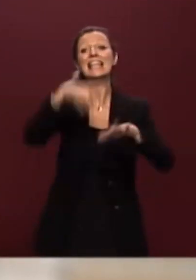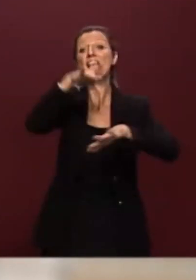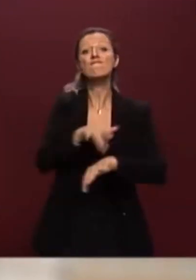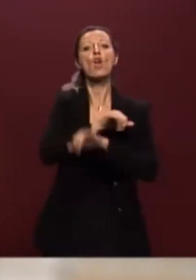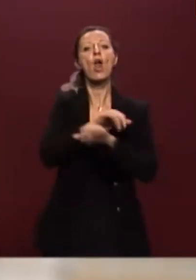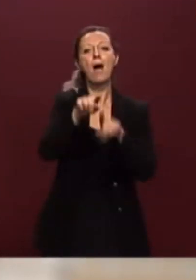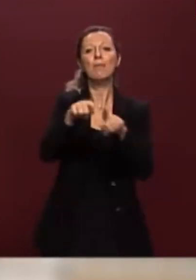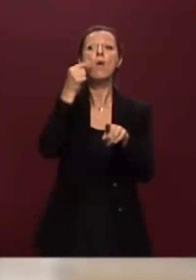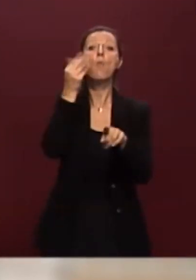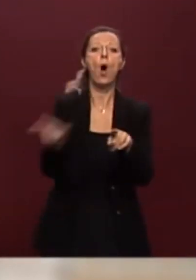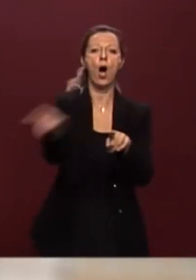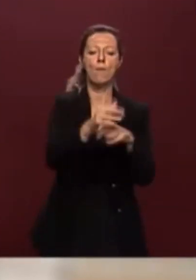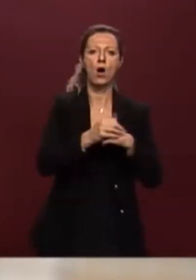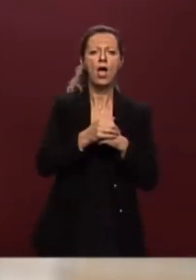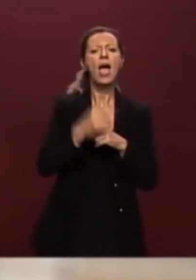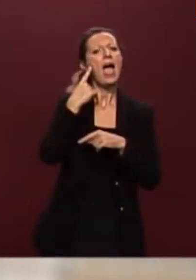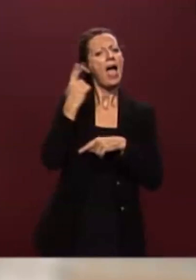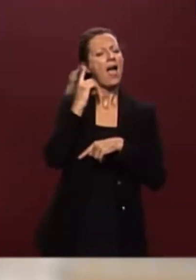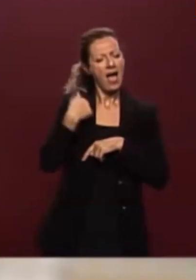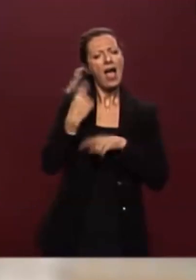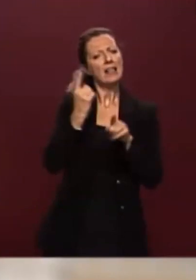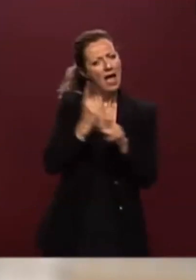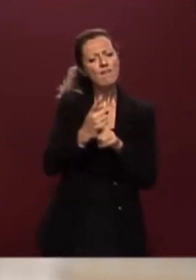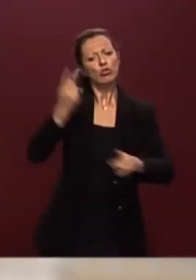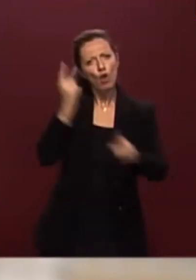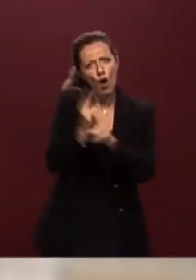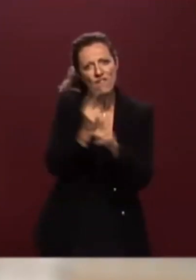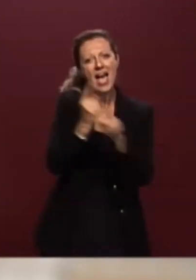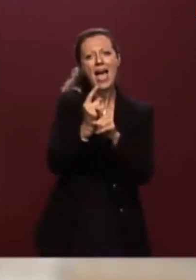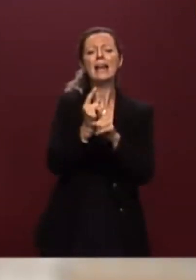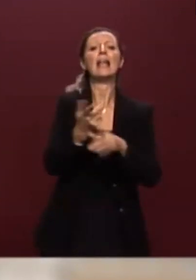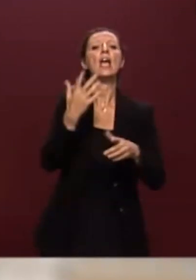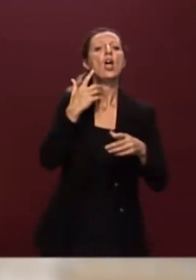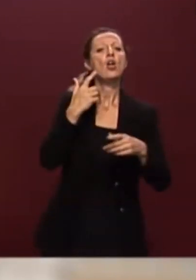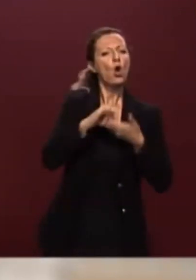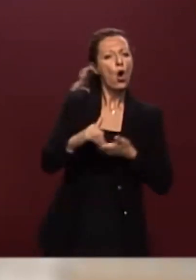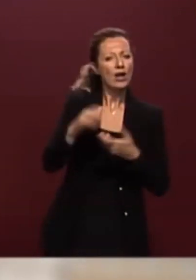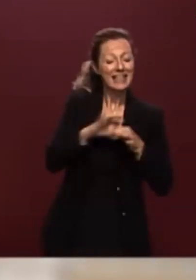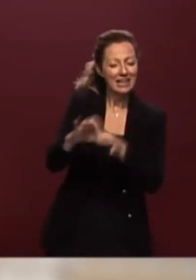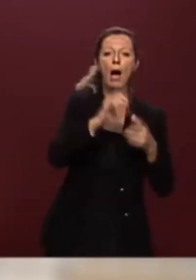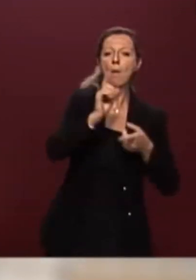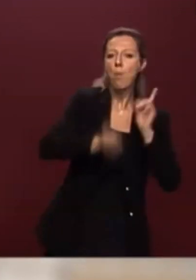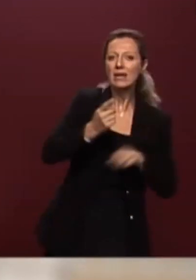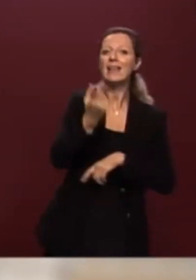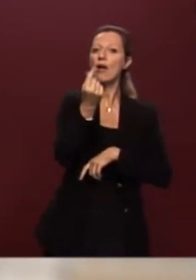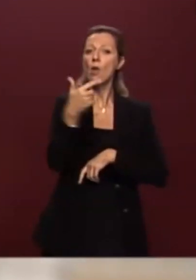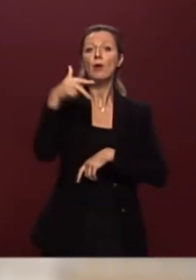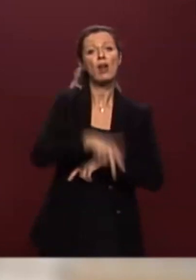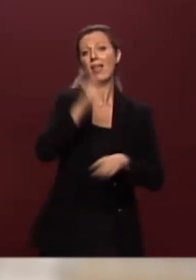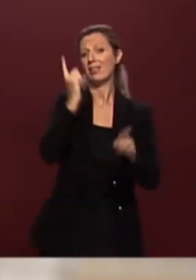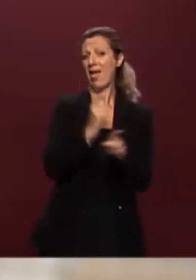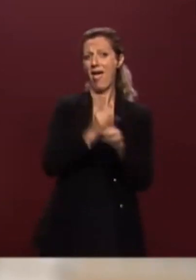dell'uomo e richiama l'adempimento dei doveri inderogabili di solidarietà politica, economica e sociale.